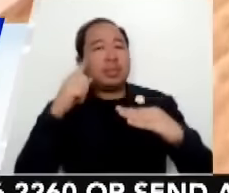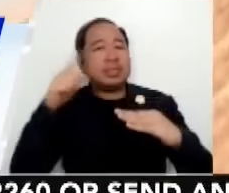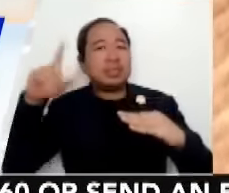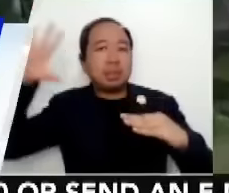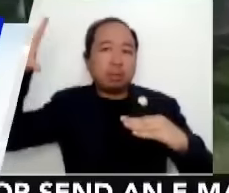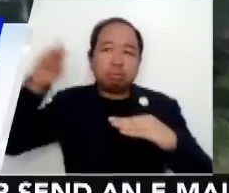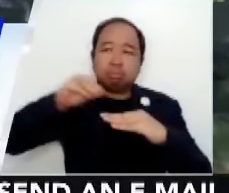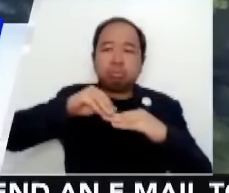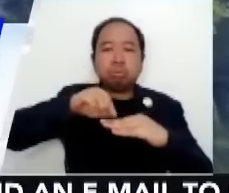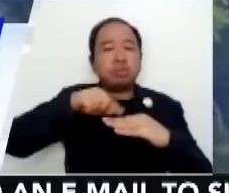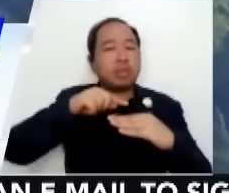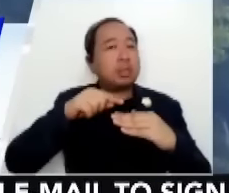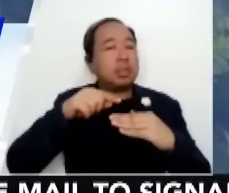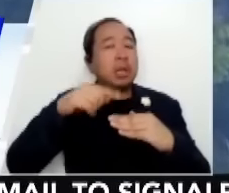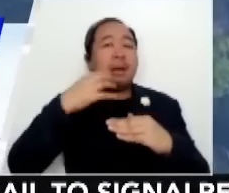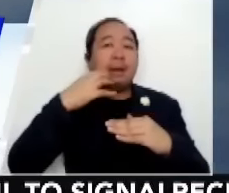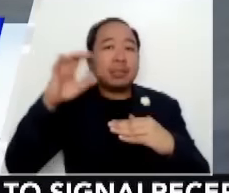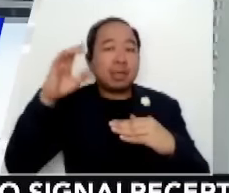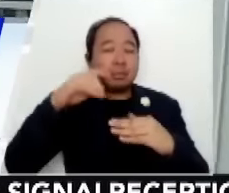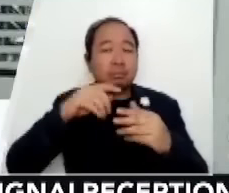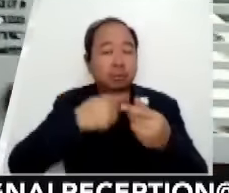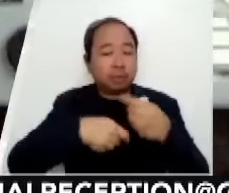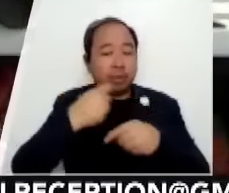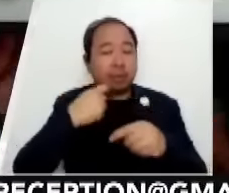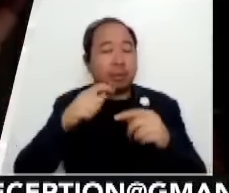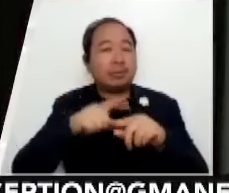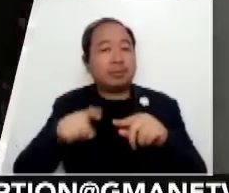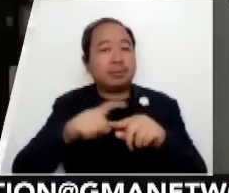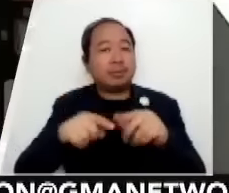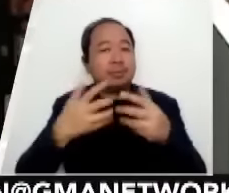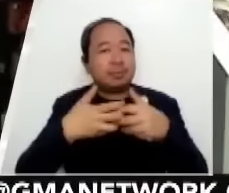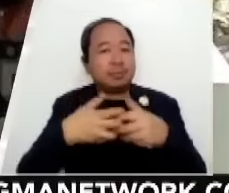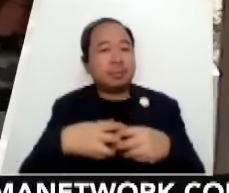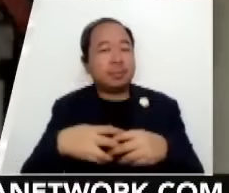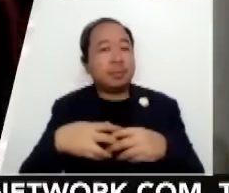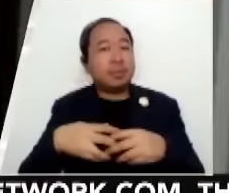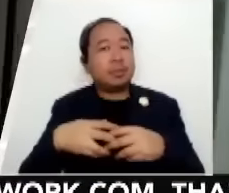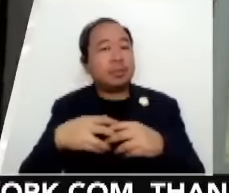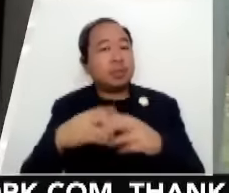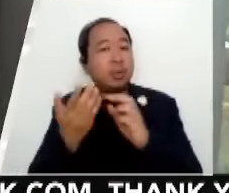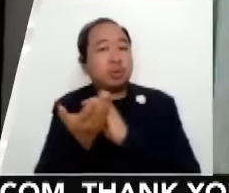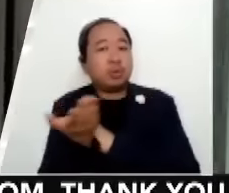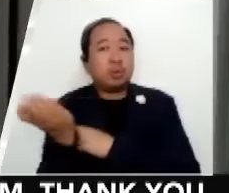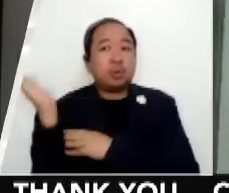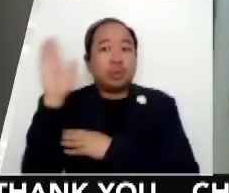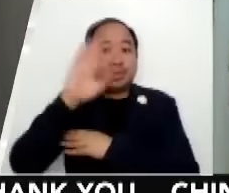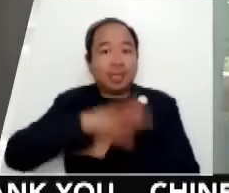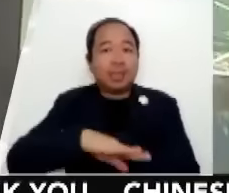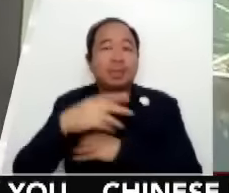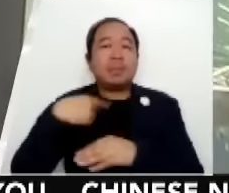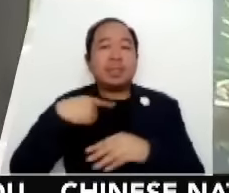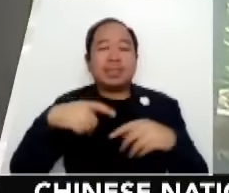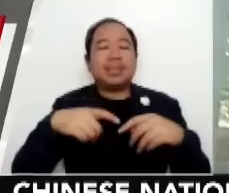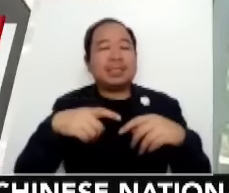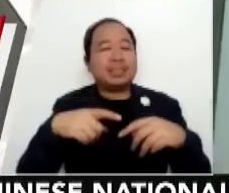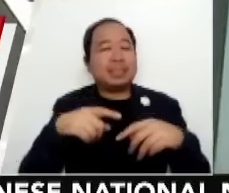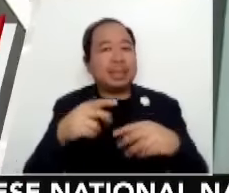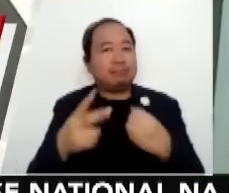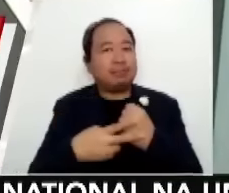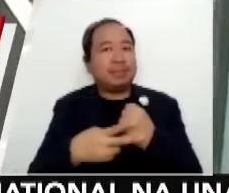enerhiya galing sa araw. So basically, during the day, I'm charging using this. Okay. And then during the night,